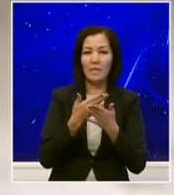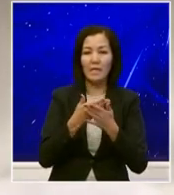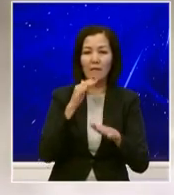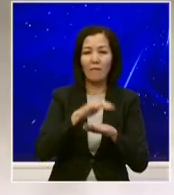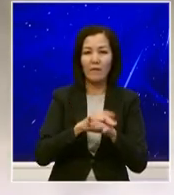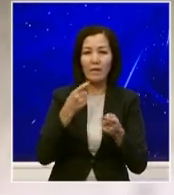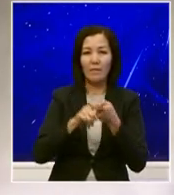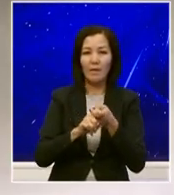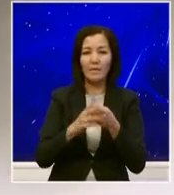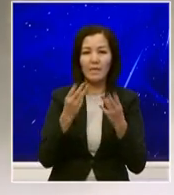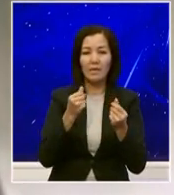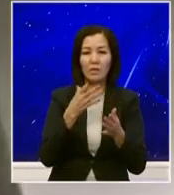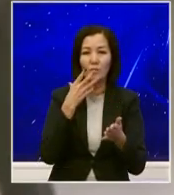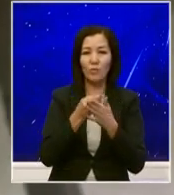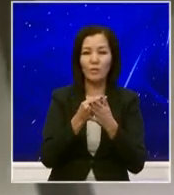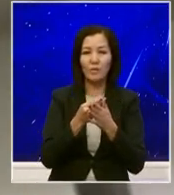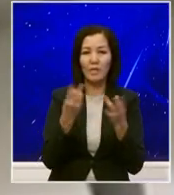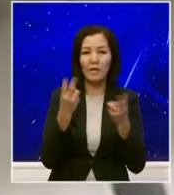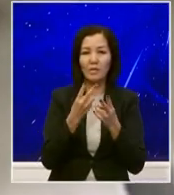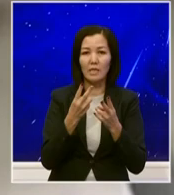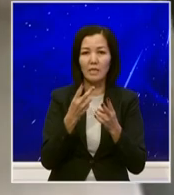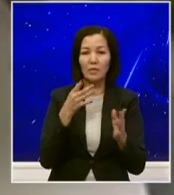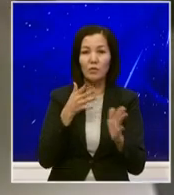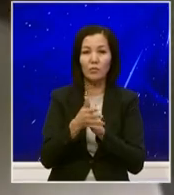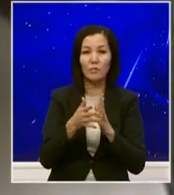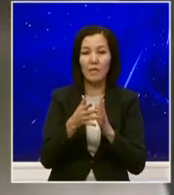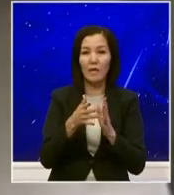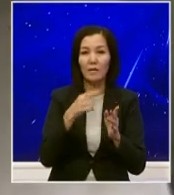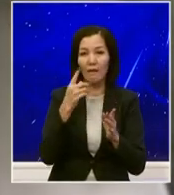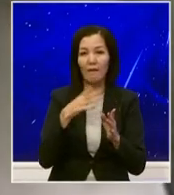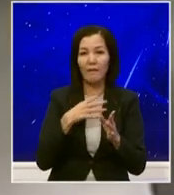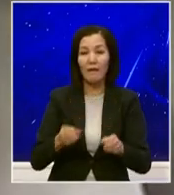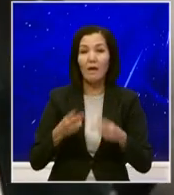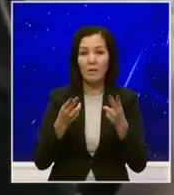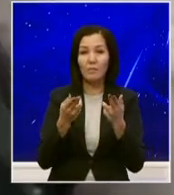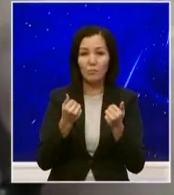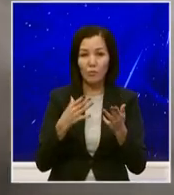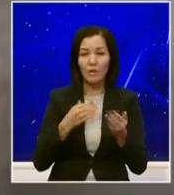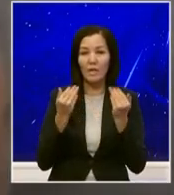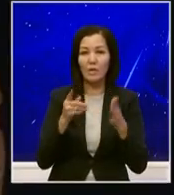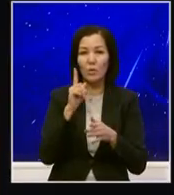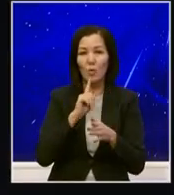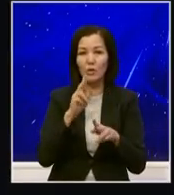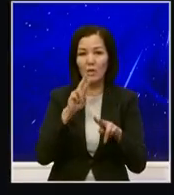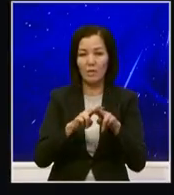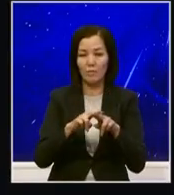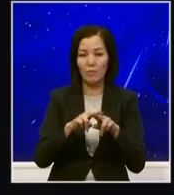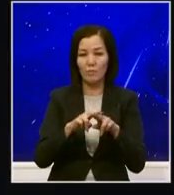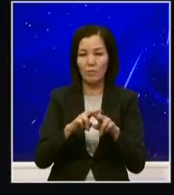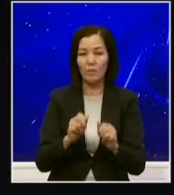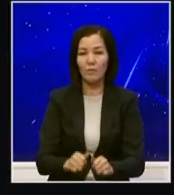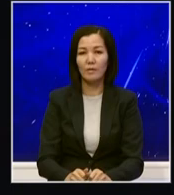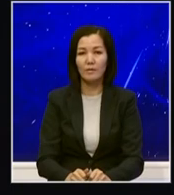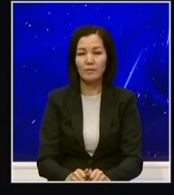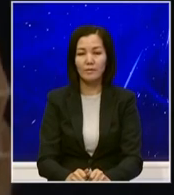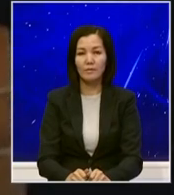деректерге байланысты, ол ақшаны өзінің жеке қажеттіліктеріне жұмсағанын айтты. Қылмысын мойындады. Қазір ол уақытша қамау изоляторына алынды.